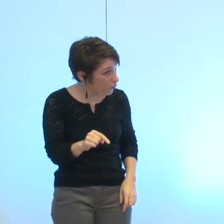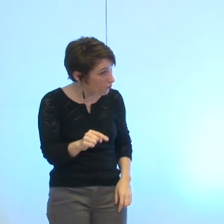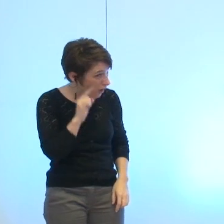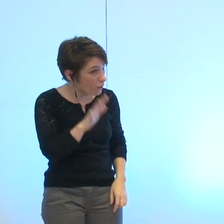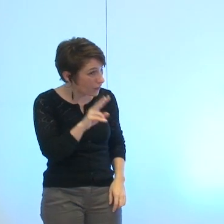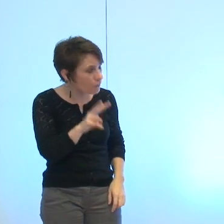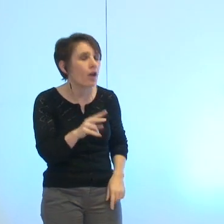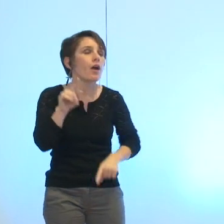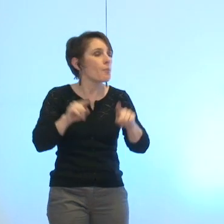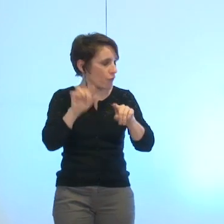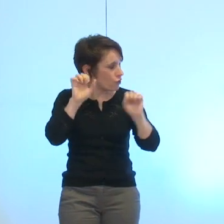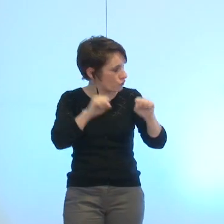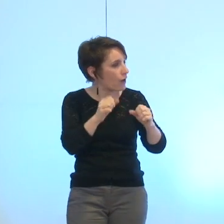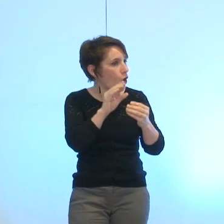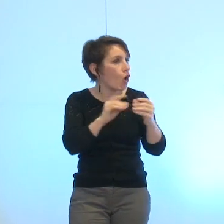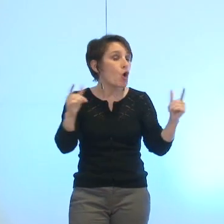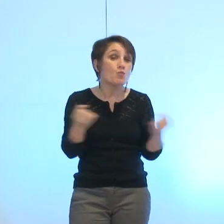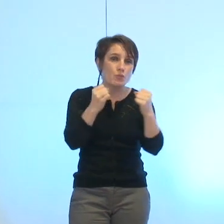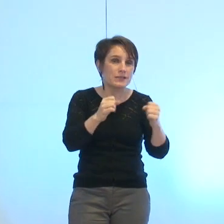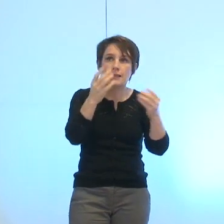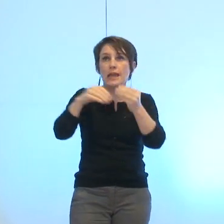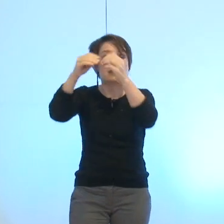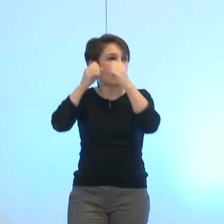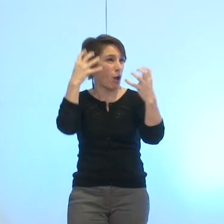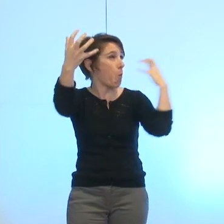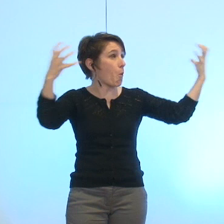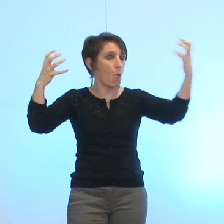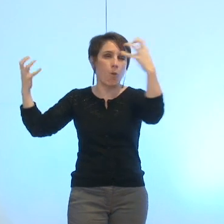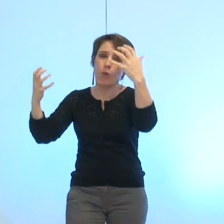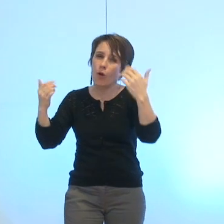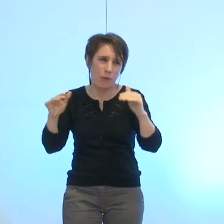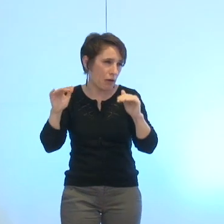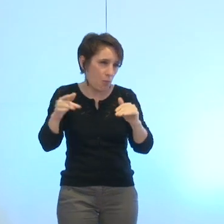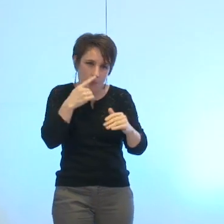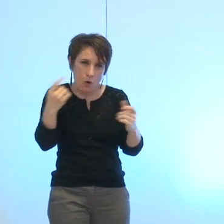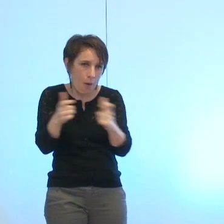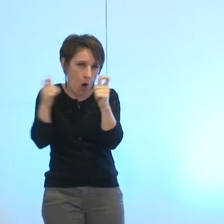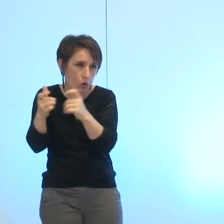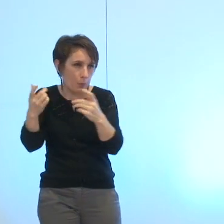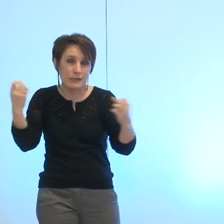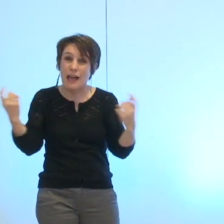entreprises dépensent tant d'argent pour la pub si ça n'avait pas une influence directe sur leur chiffre